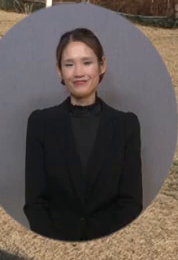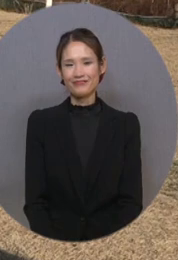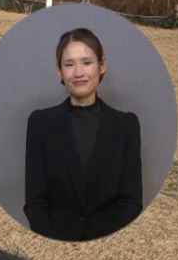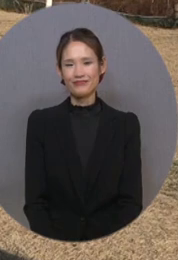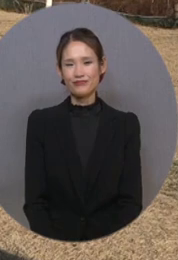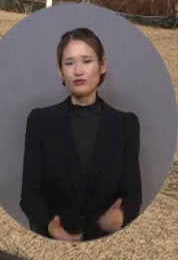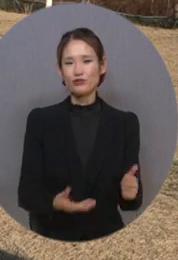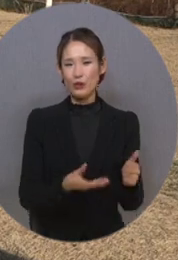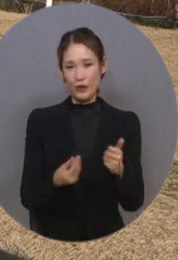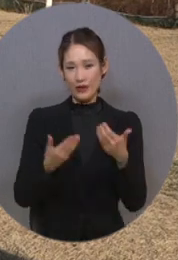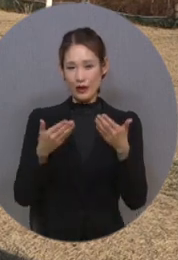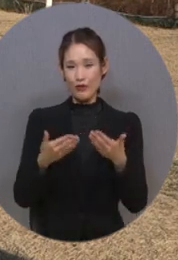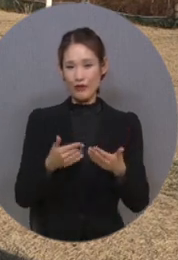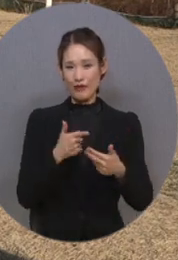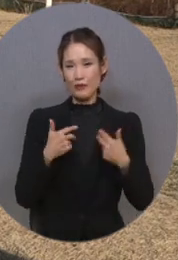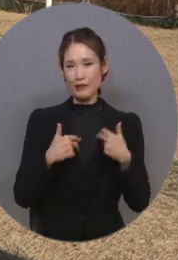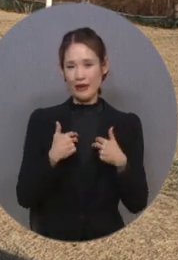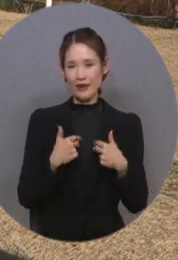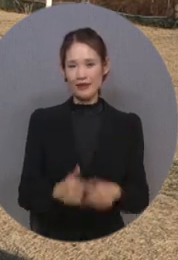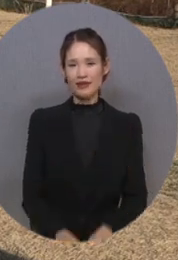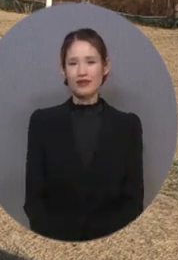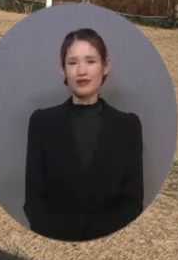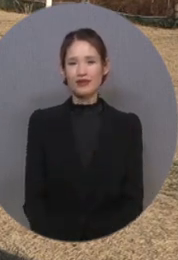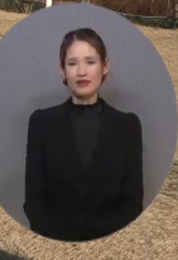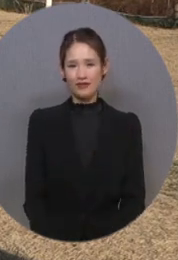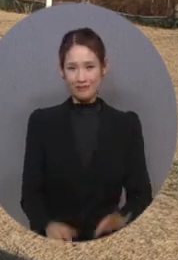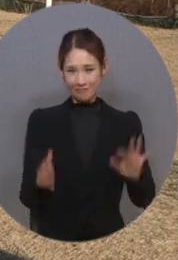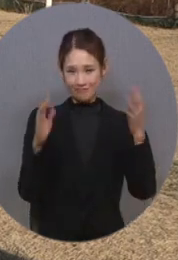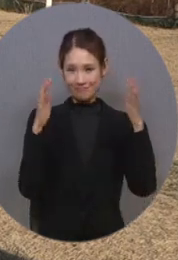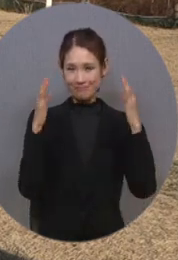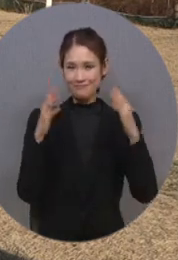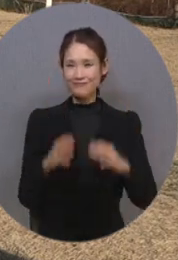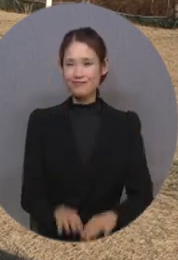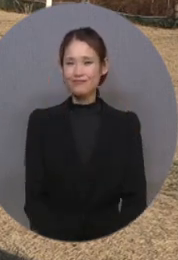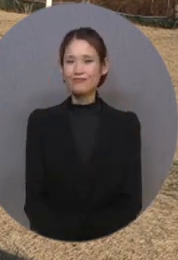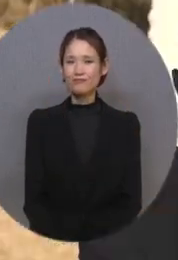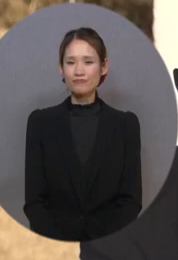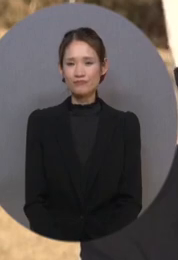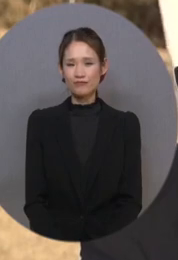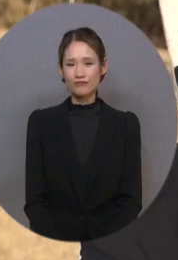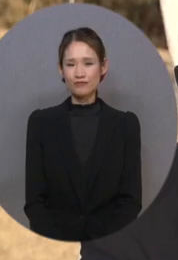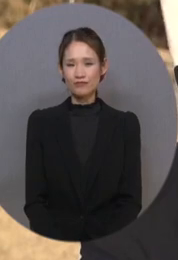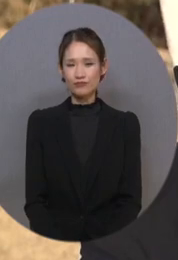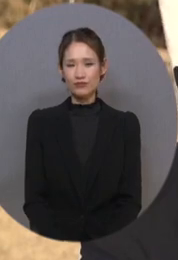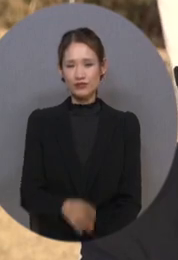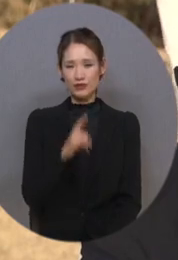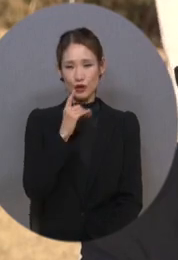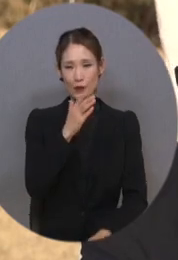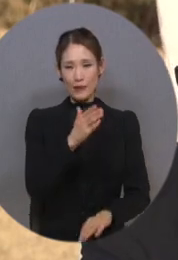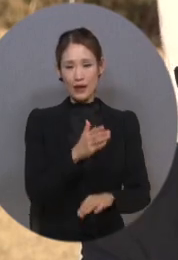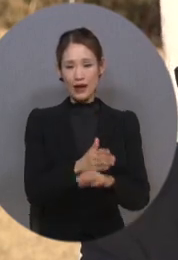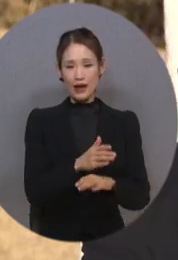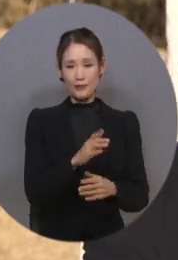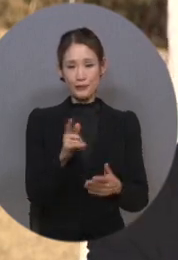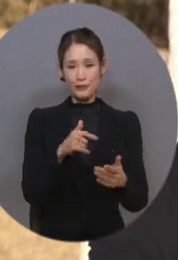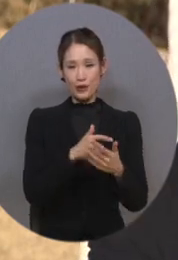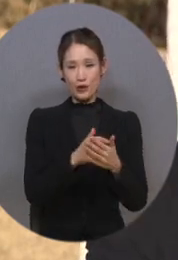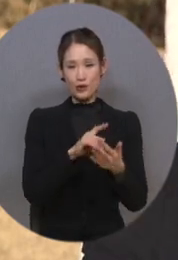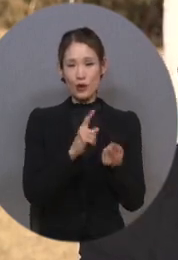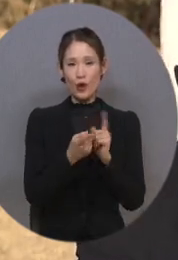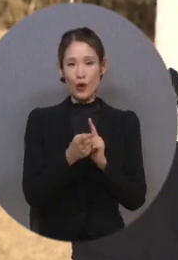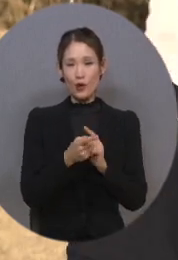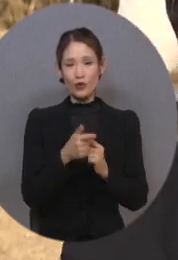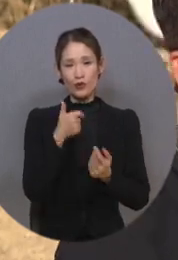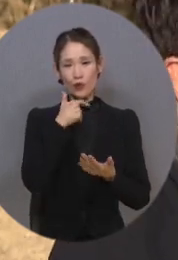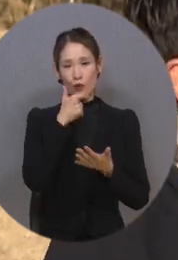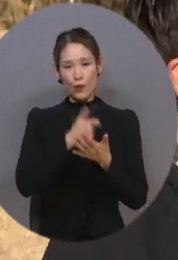초대해 주셔서 예. 아, 자 그리고 이제는 우리 말보다는 마지막으로 파트너 분들의 소감을 한번